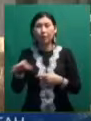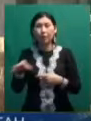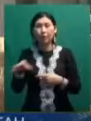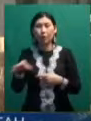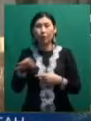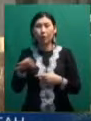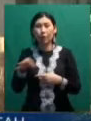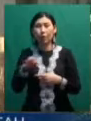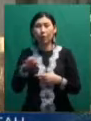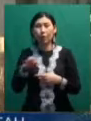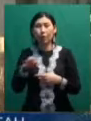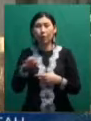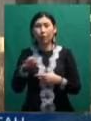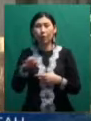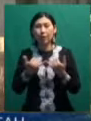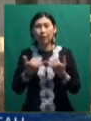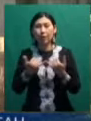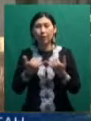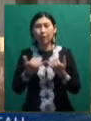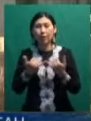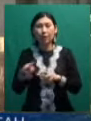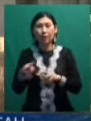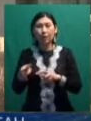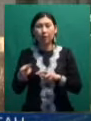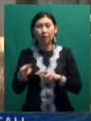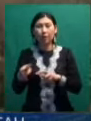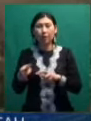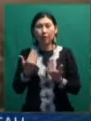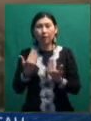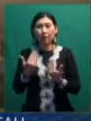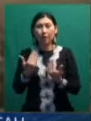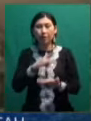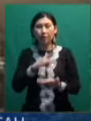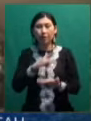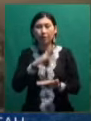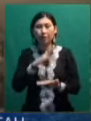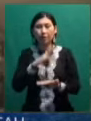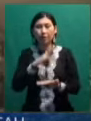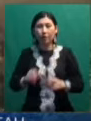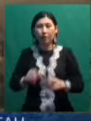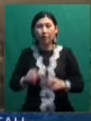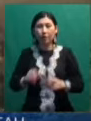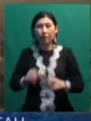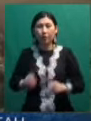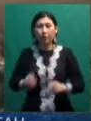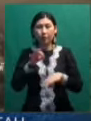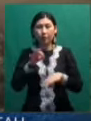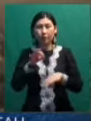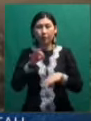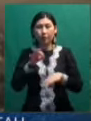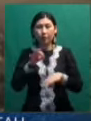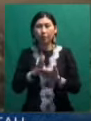Санитариялық-эпидемиологиялық бақылау департаментінің мәліметінше, шаһарда қауіпті дертке шалдыққан 10 адам тіркелген. Теңіз кенішінде 36 адамнан